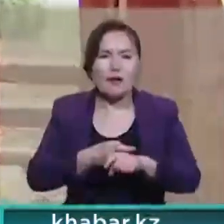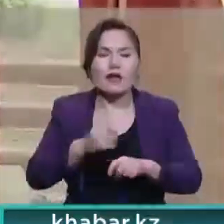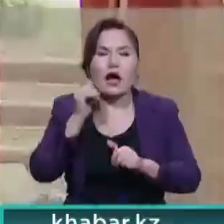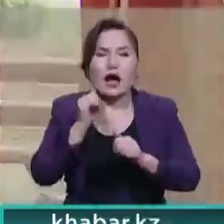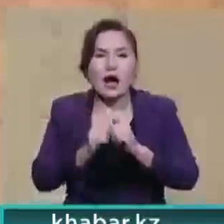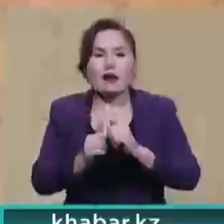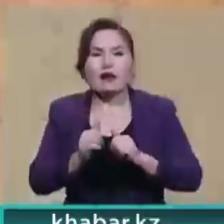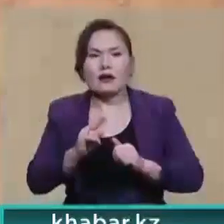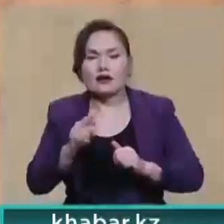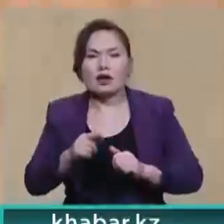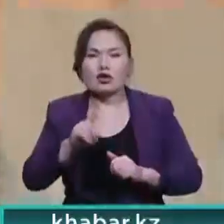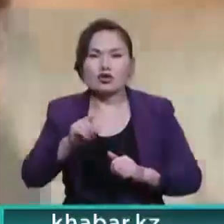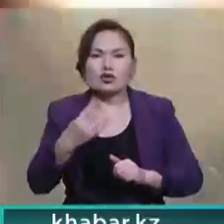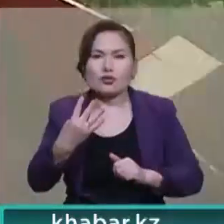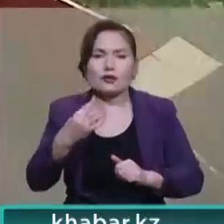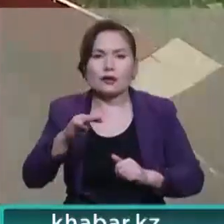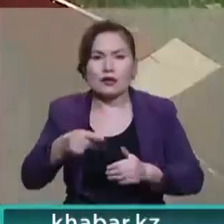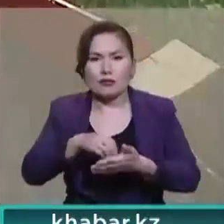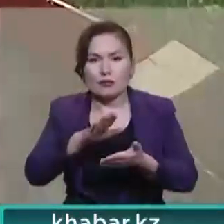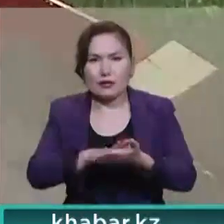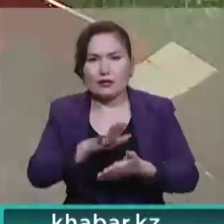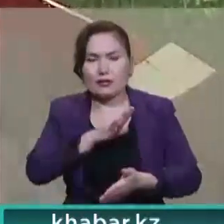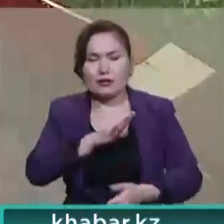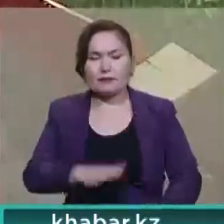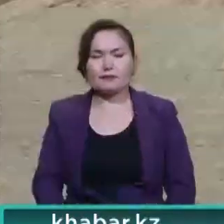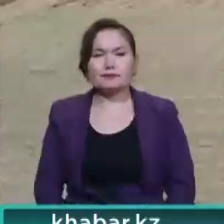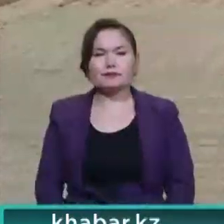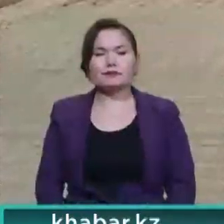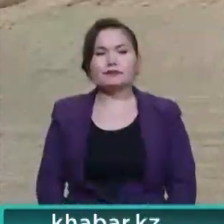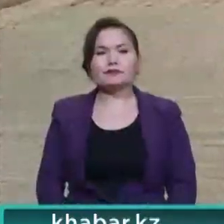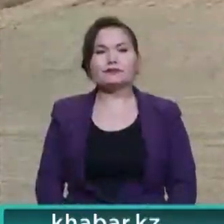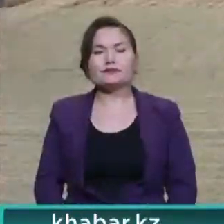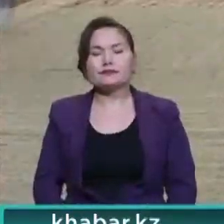келісіне 104 теңгеден баға белгіленген. Ардақ Айбарұлы, Қуаныш Түргенбаев, хабар, Алматы облысынан.